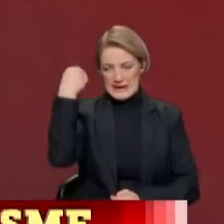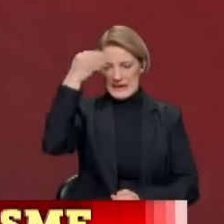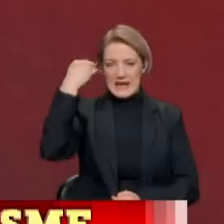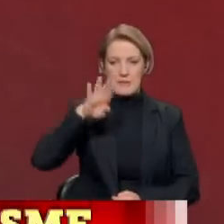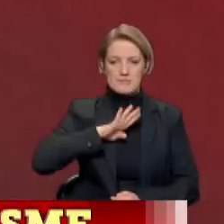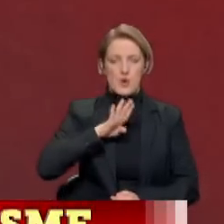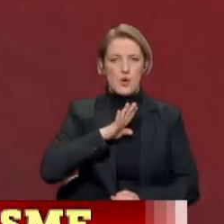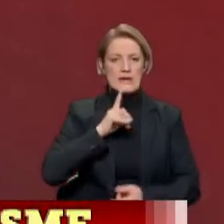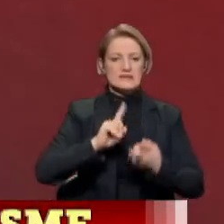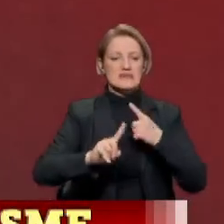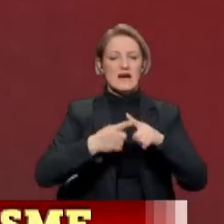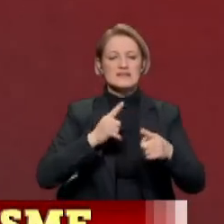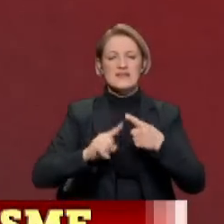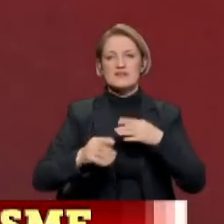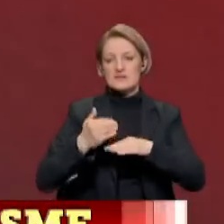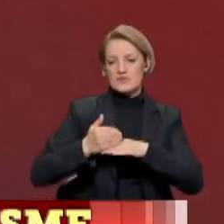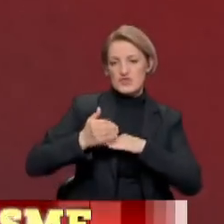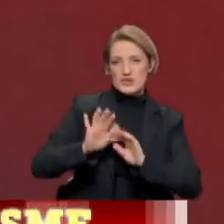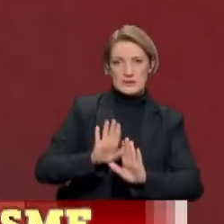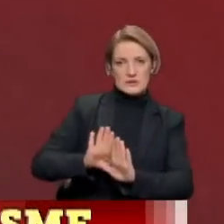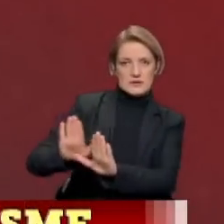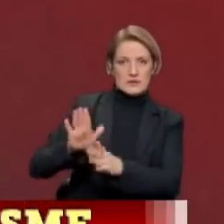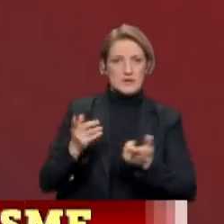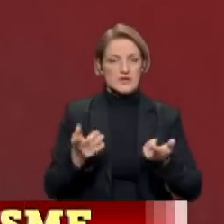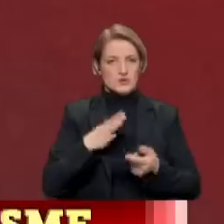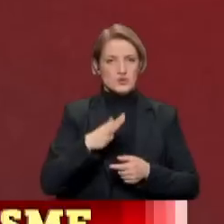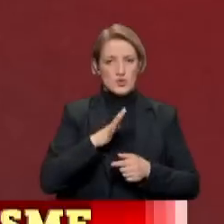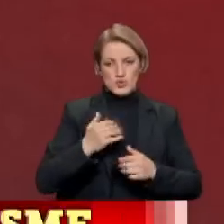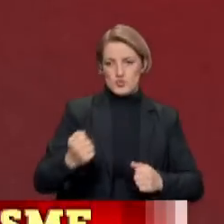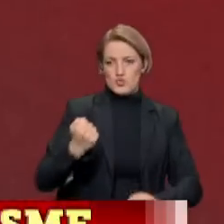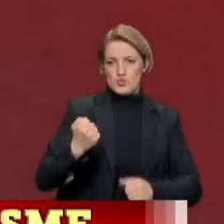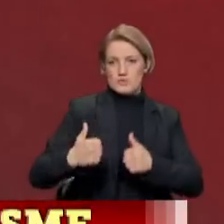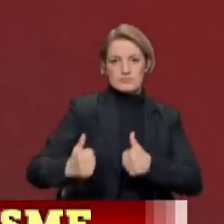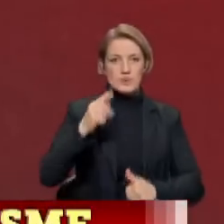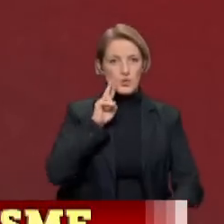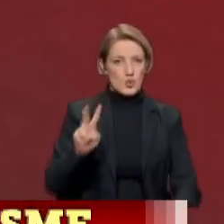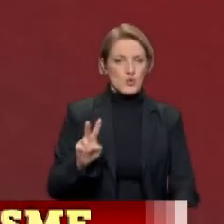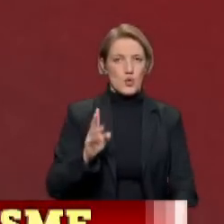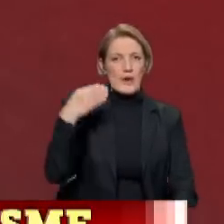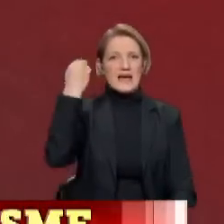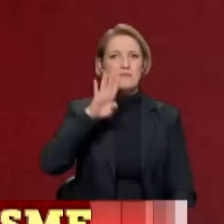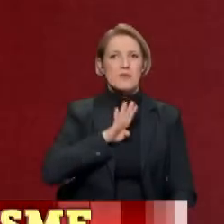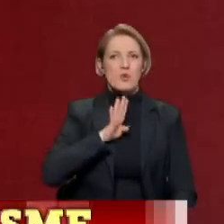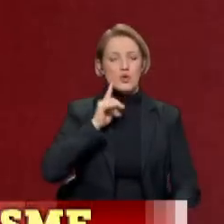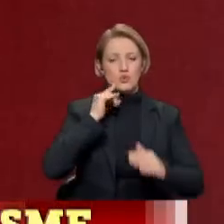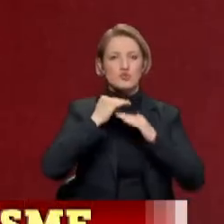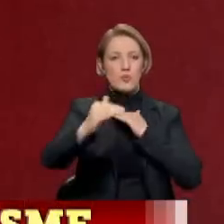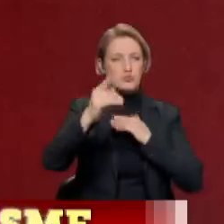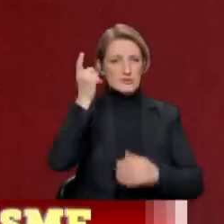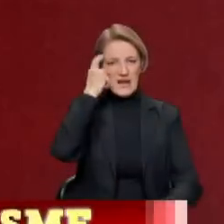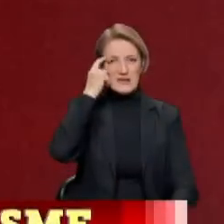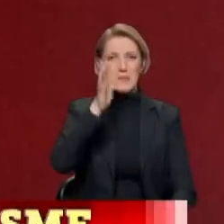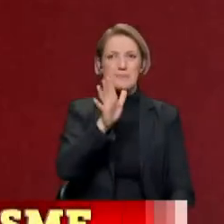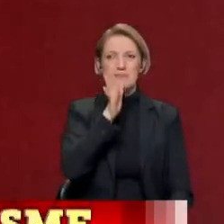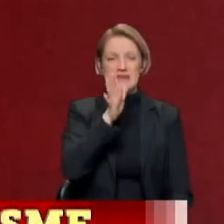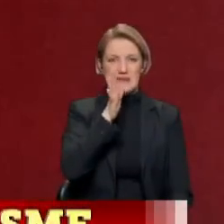İmamoğlu siyasetin dışına mı itilmek isteniyor? Güçlü bir rakip olarak belki. İmamoğlu toplum tarafından tanınan, bilinen